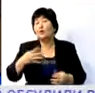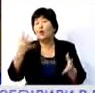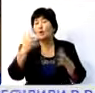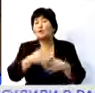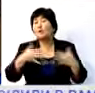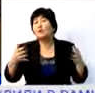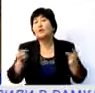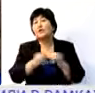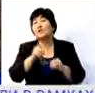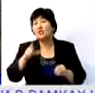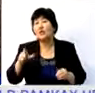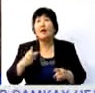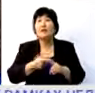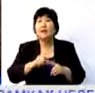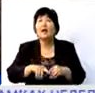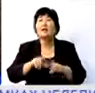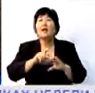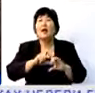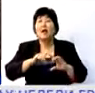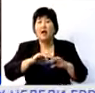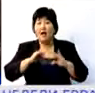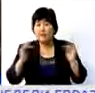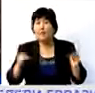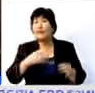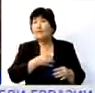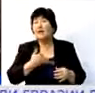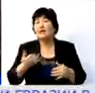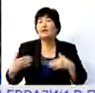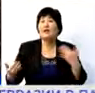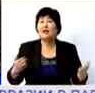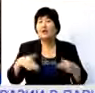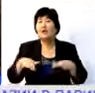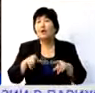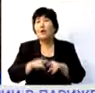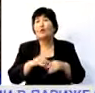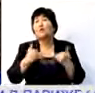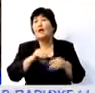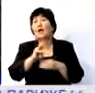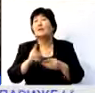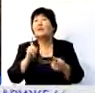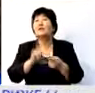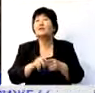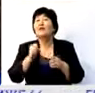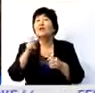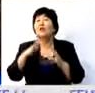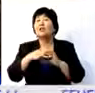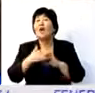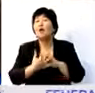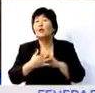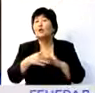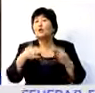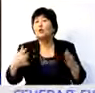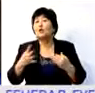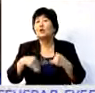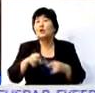свыше 10. Данный объект очень важен для обоих северных районов. Он призван обеспечить связь 13 аулов с большой землей.